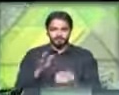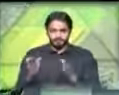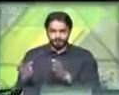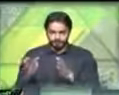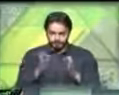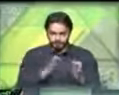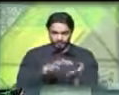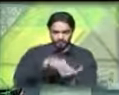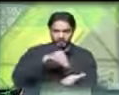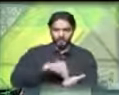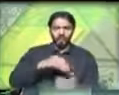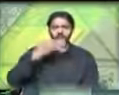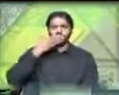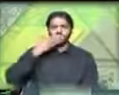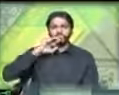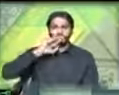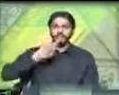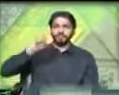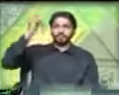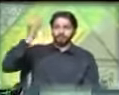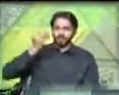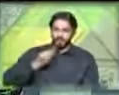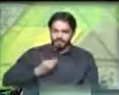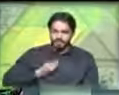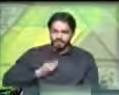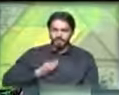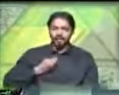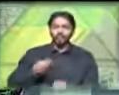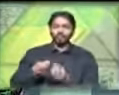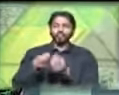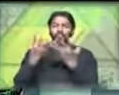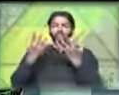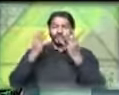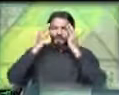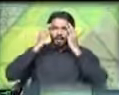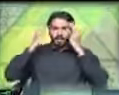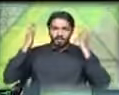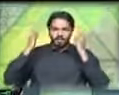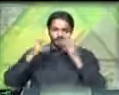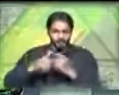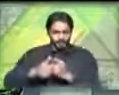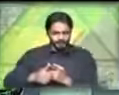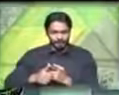الحمد لله الذي أكرمنا بنور العلم من السقوط في درك الضلالة،